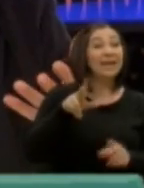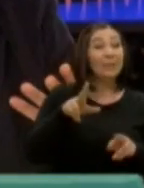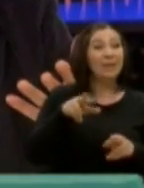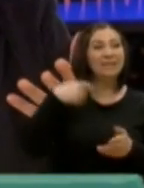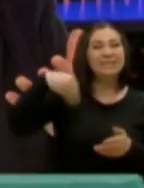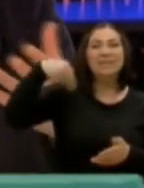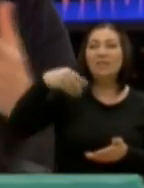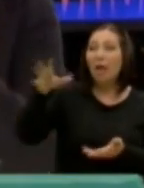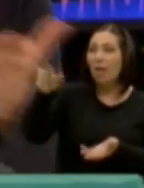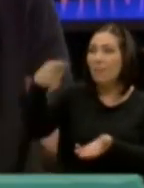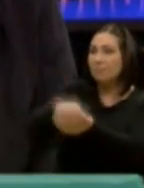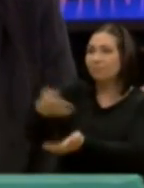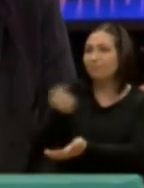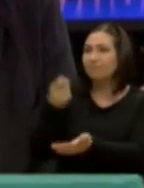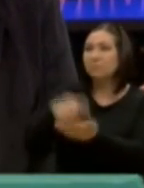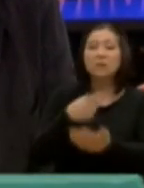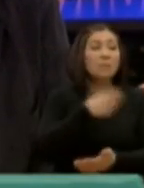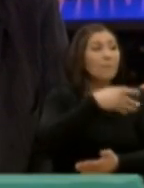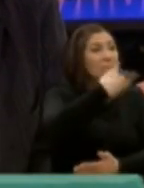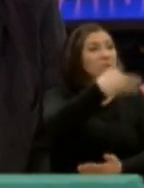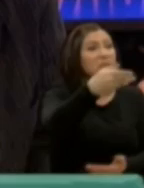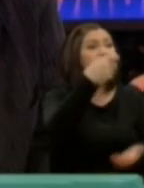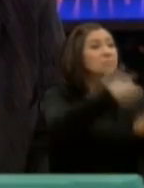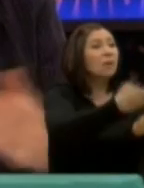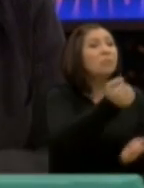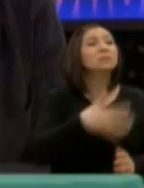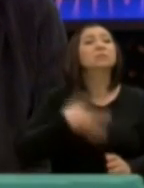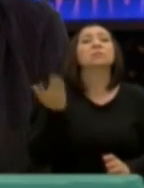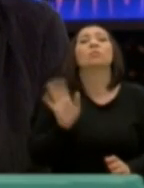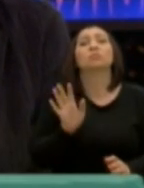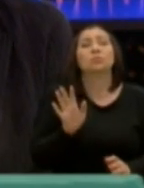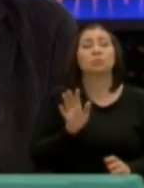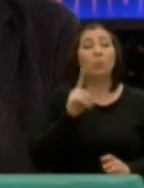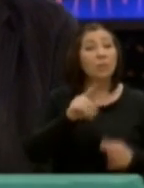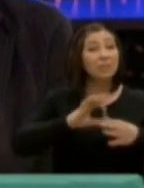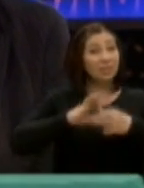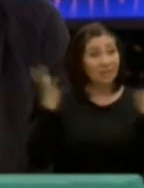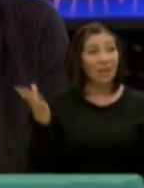Satın alarak yoluna devam ediyor. Siz başkalarını satın almaya çalışmıyorsunuz. Yani bu açıdan